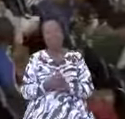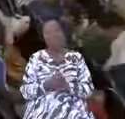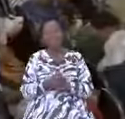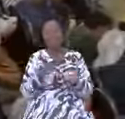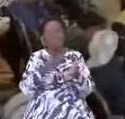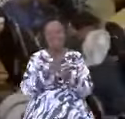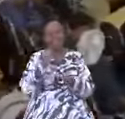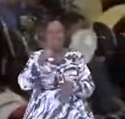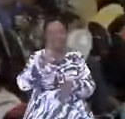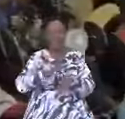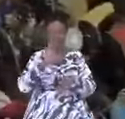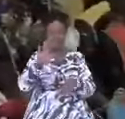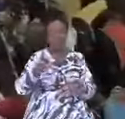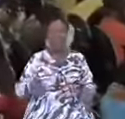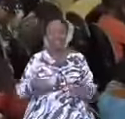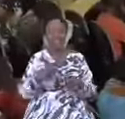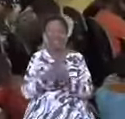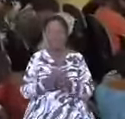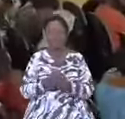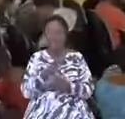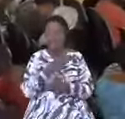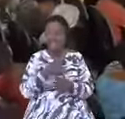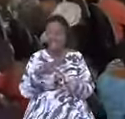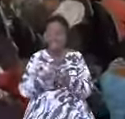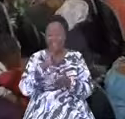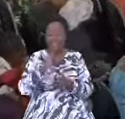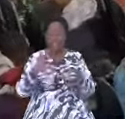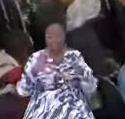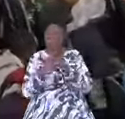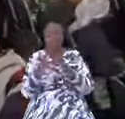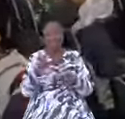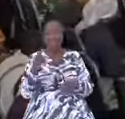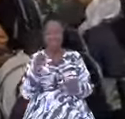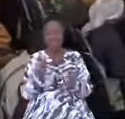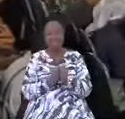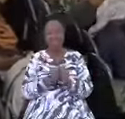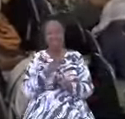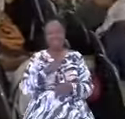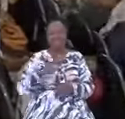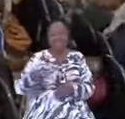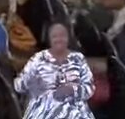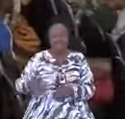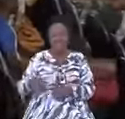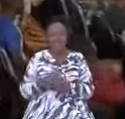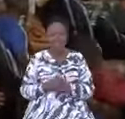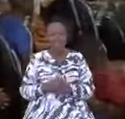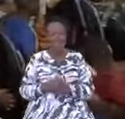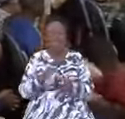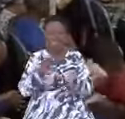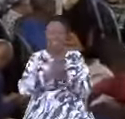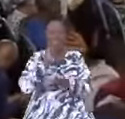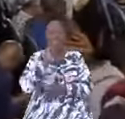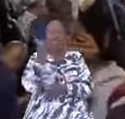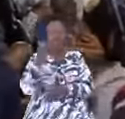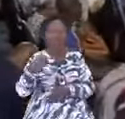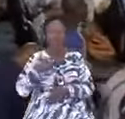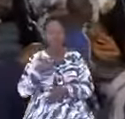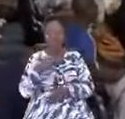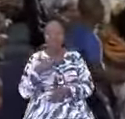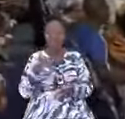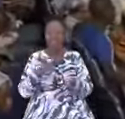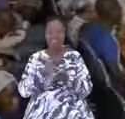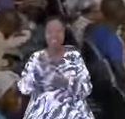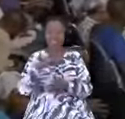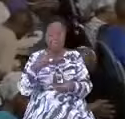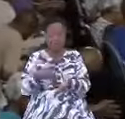et vous connecter à christa s'appelle disons que c'est l'évangile à toute la créature